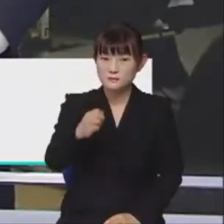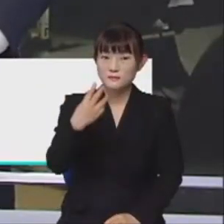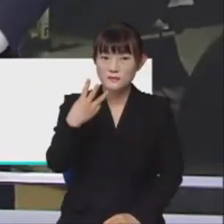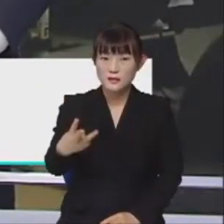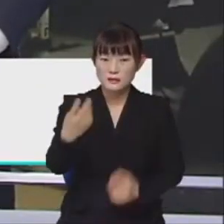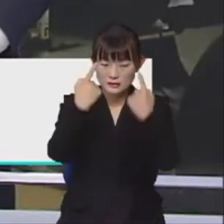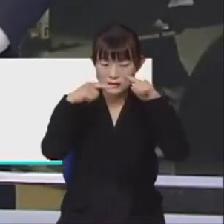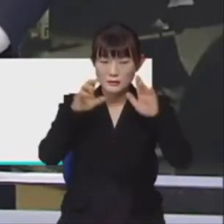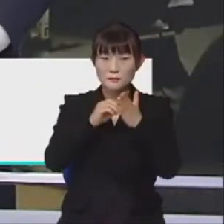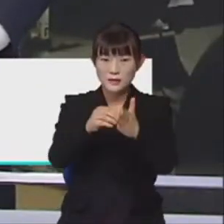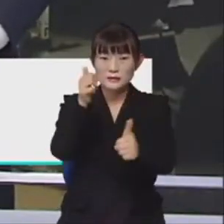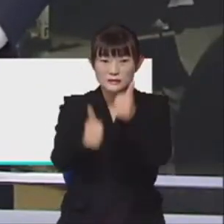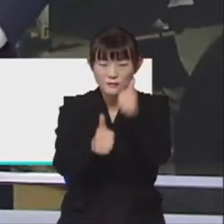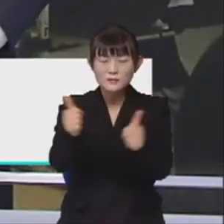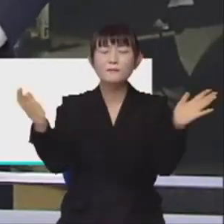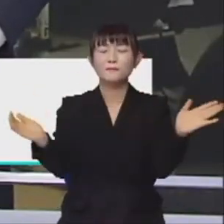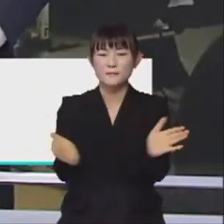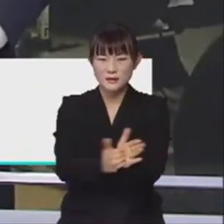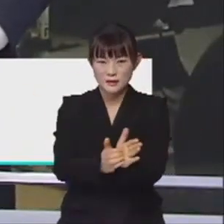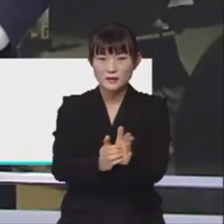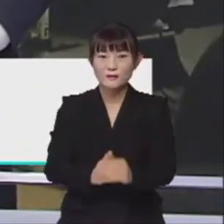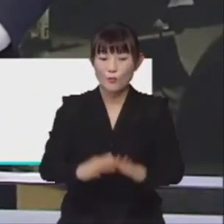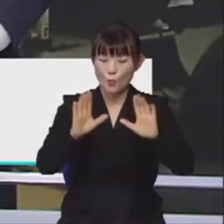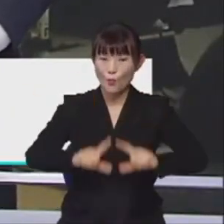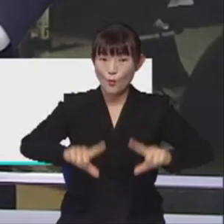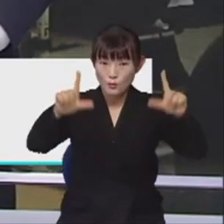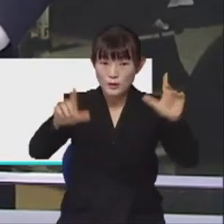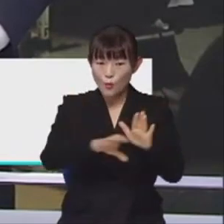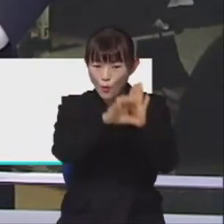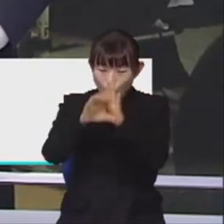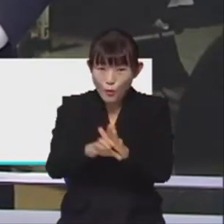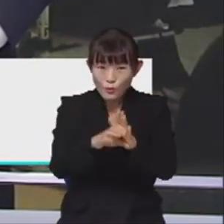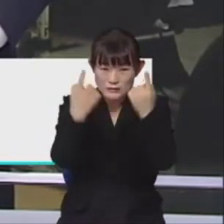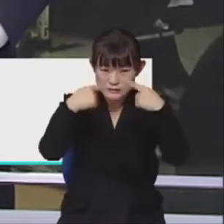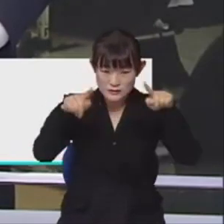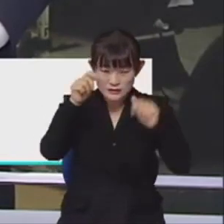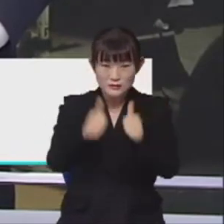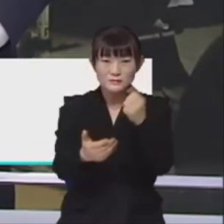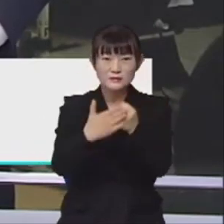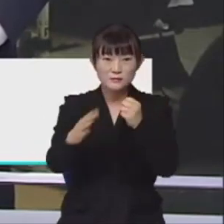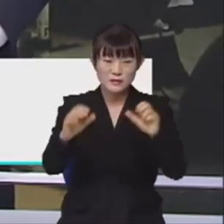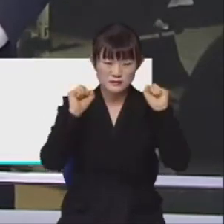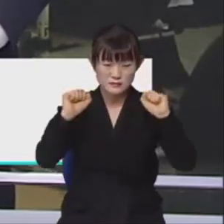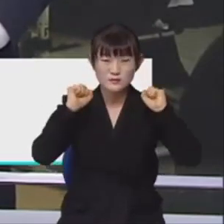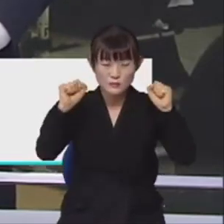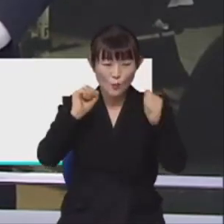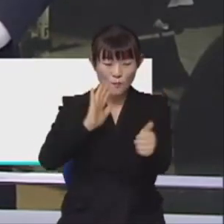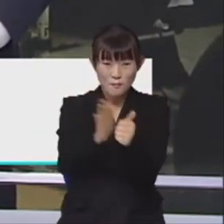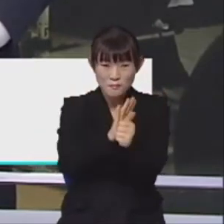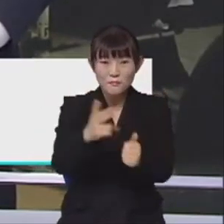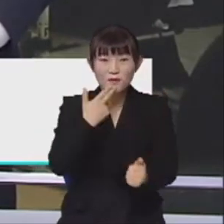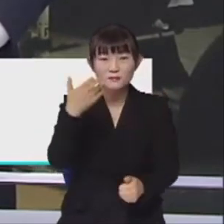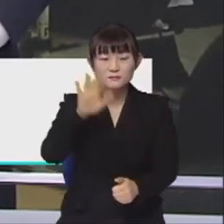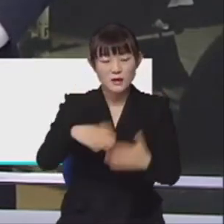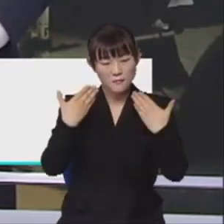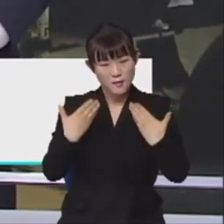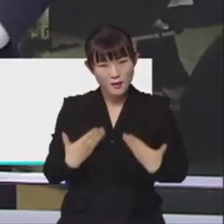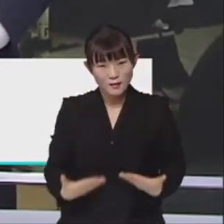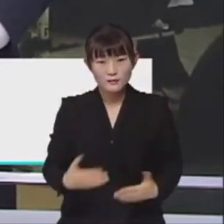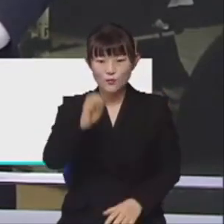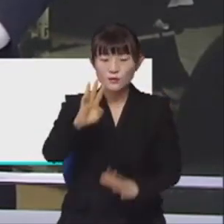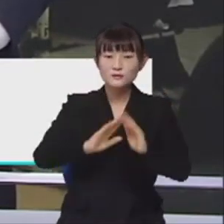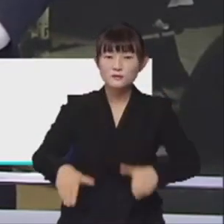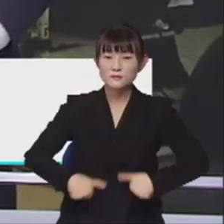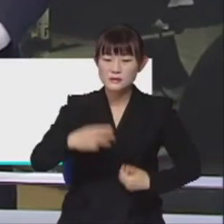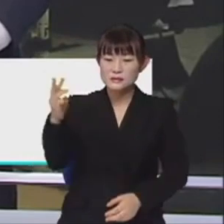2023학년도 대학 수학 능력시험이 끝났습니다. 올해에도 코로나 수능이라 응원전은 볼 수 없었지만 차분한 분위기 속에 광주 전남